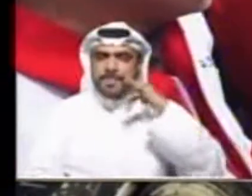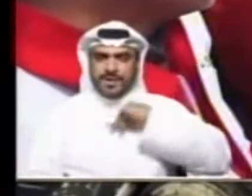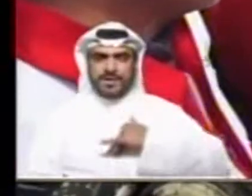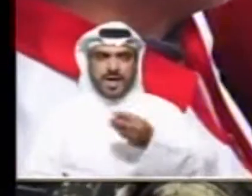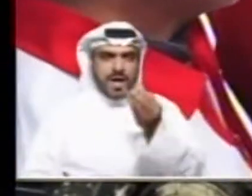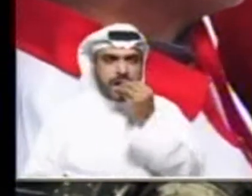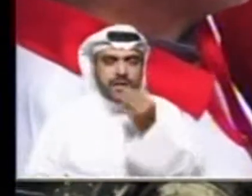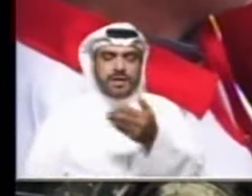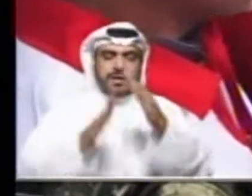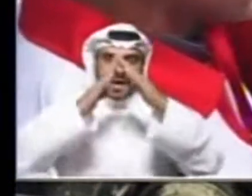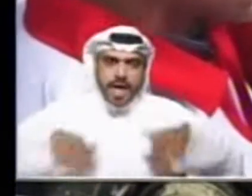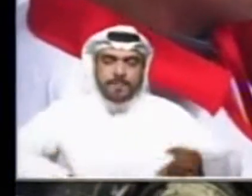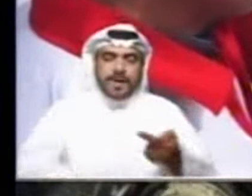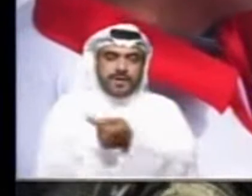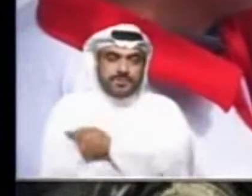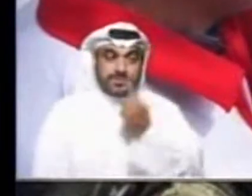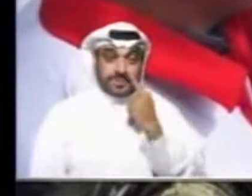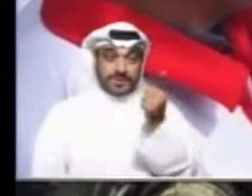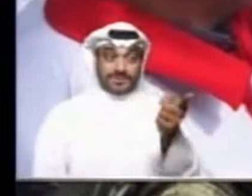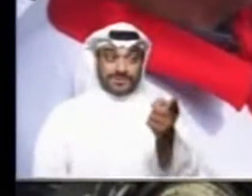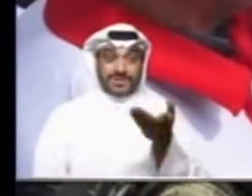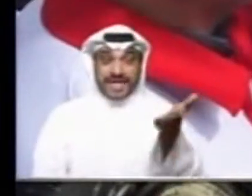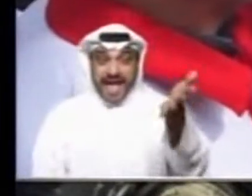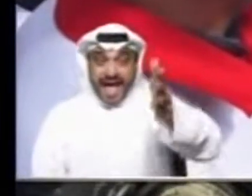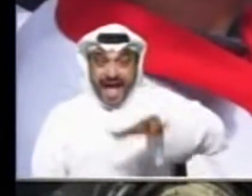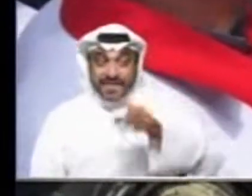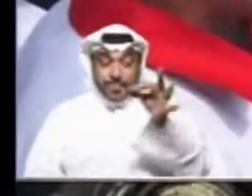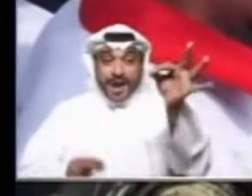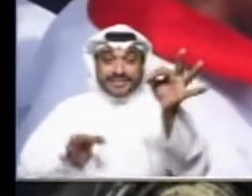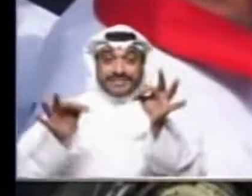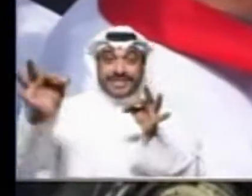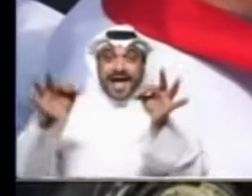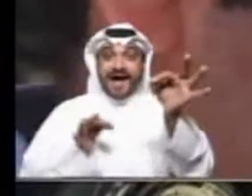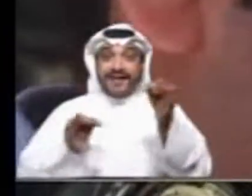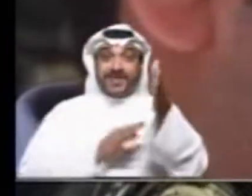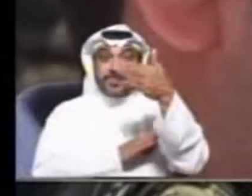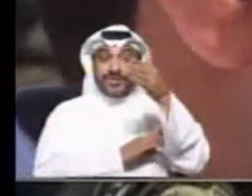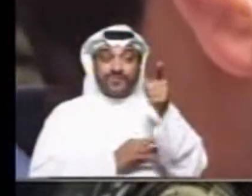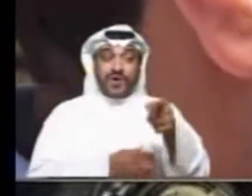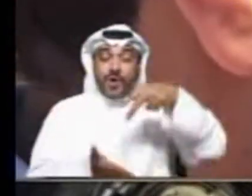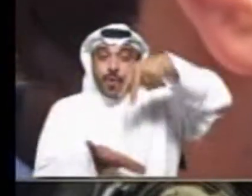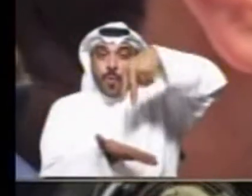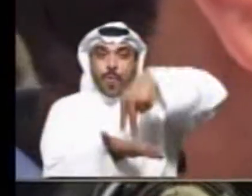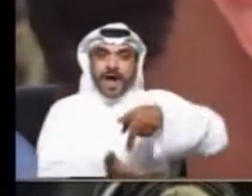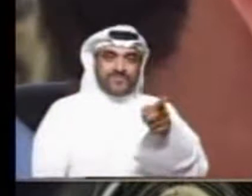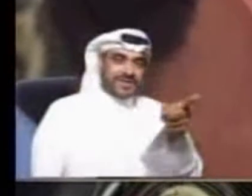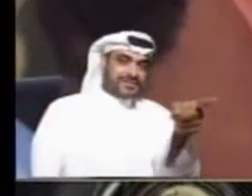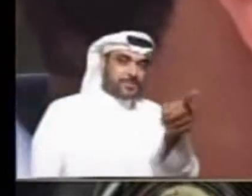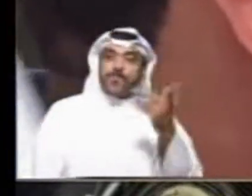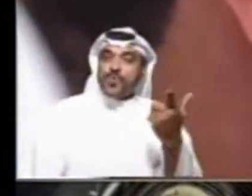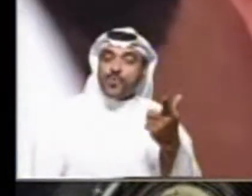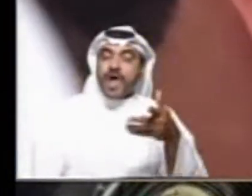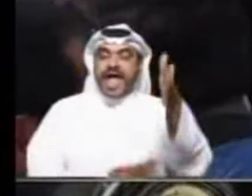الأمور. وفي حضور لم تعتده ساحات الدبلوماسية كثيرا، وقف القائم بأعمال